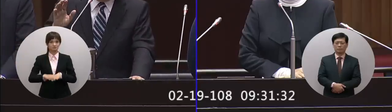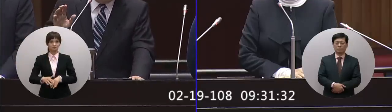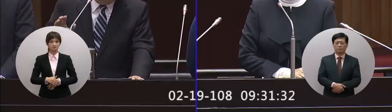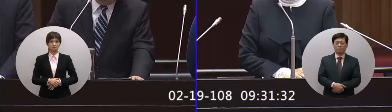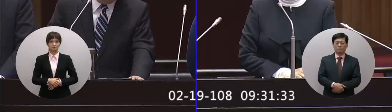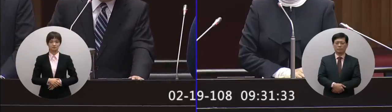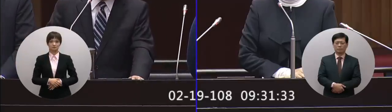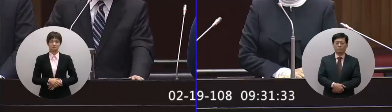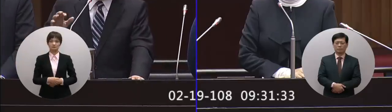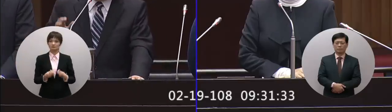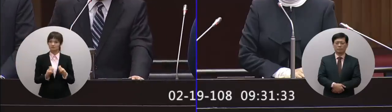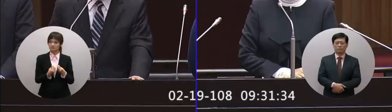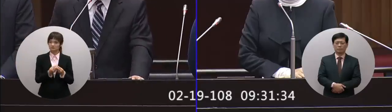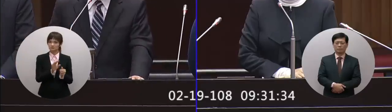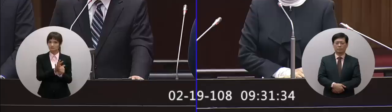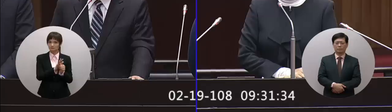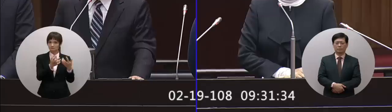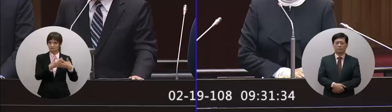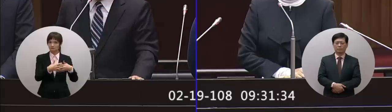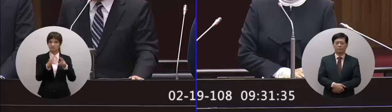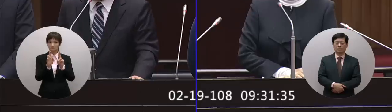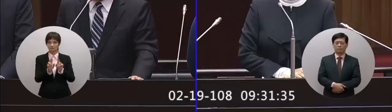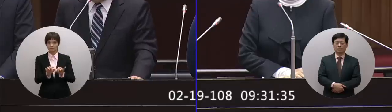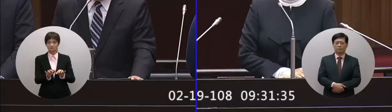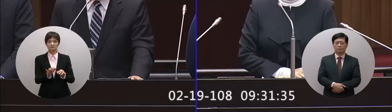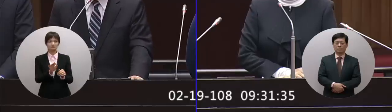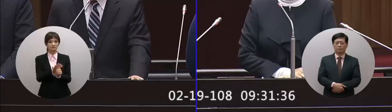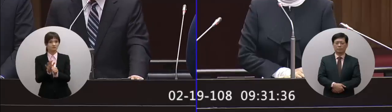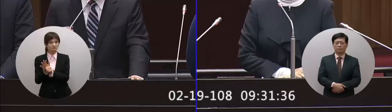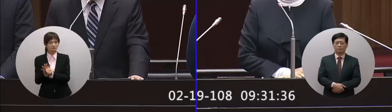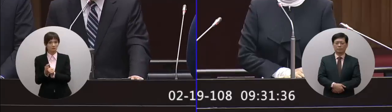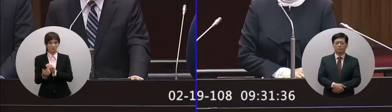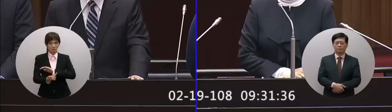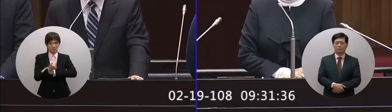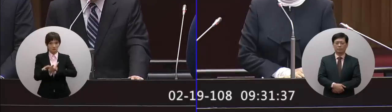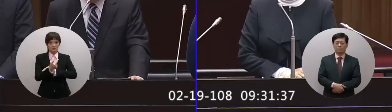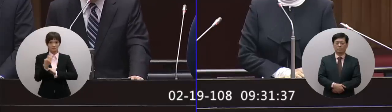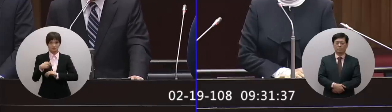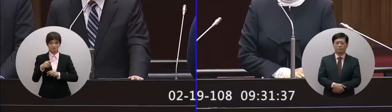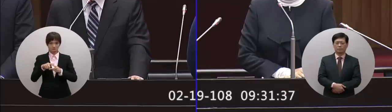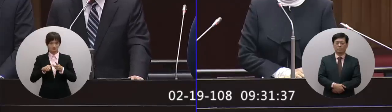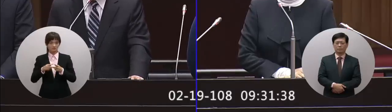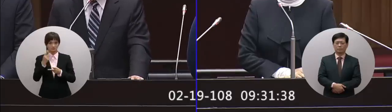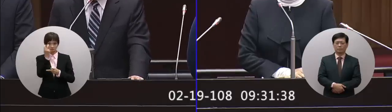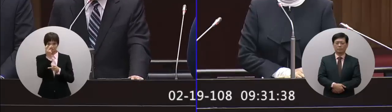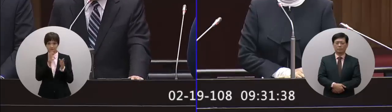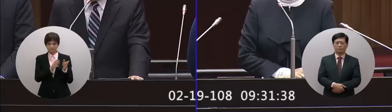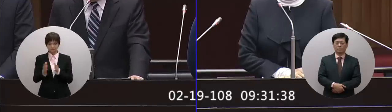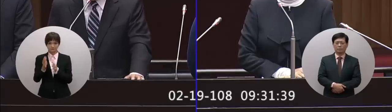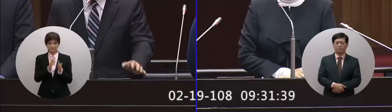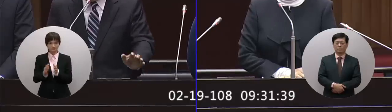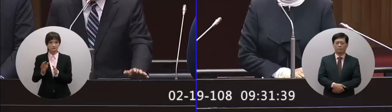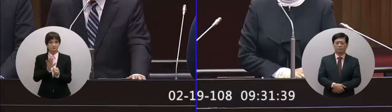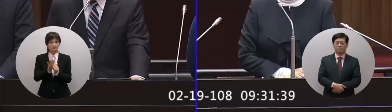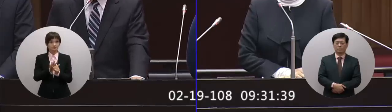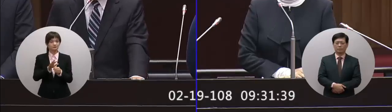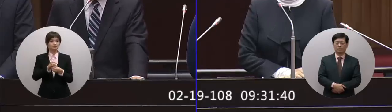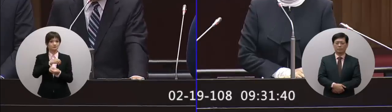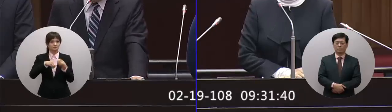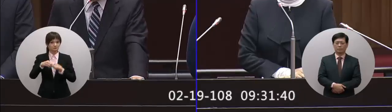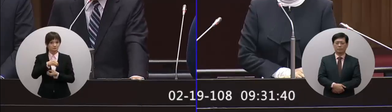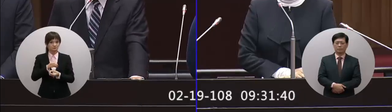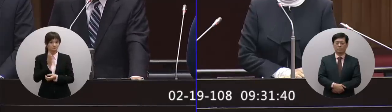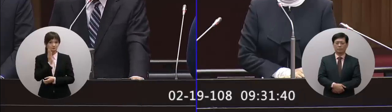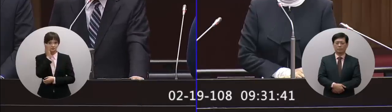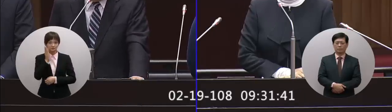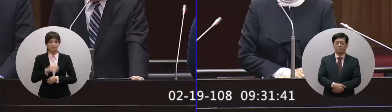强普及尽快，怎么样从管理上有效营运，尤其对于偏乡